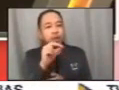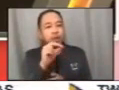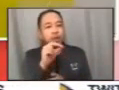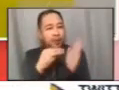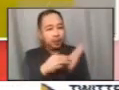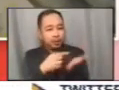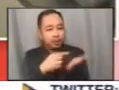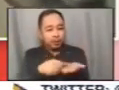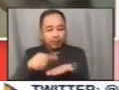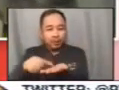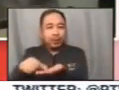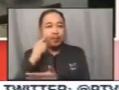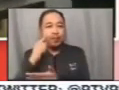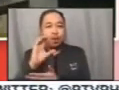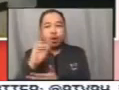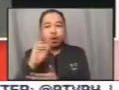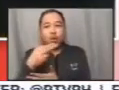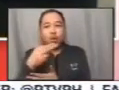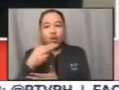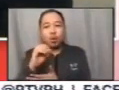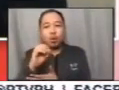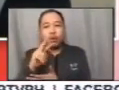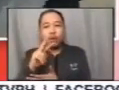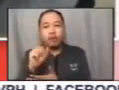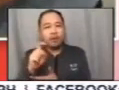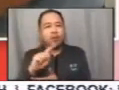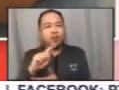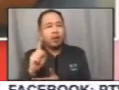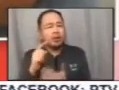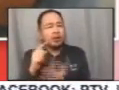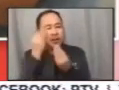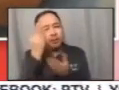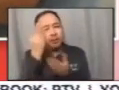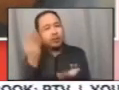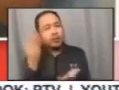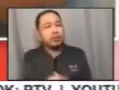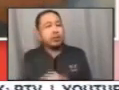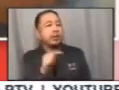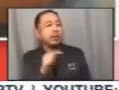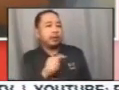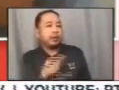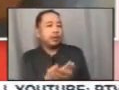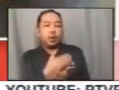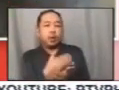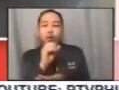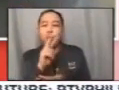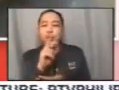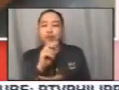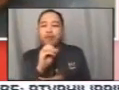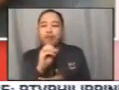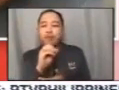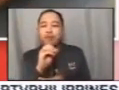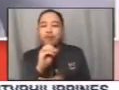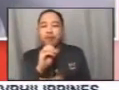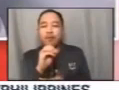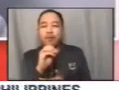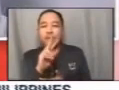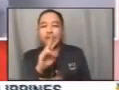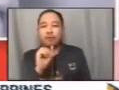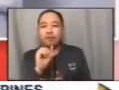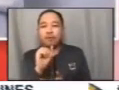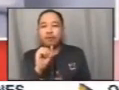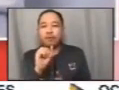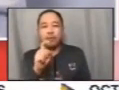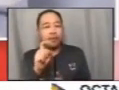natin na yung mga AstraZeneca or yung mga vaccines na binigyan nila ng vaccine